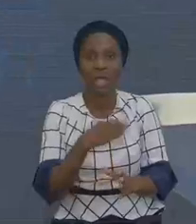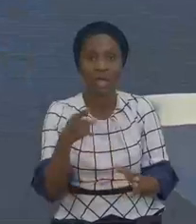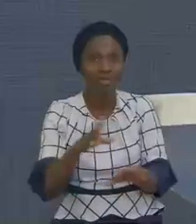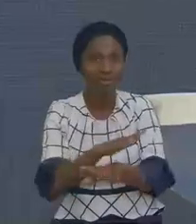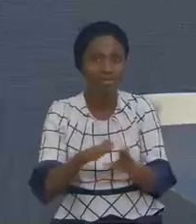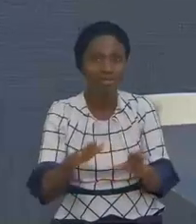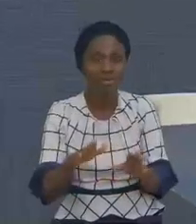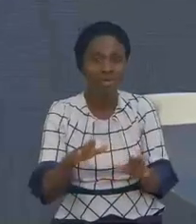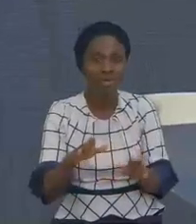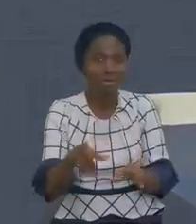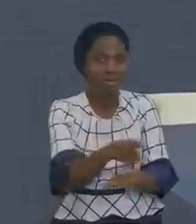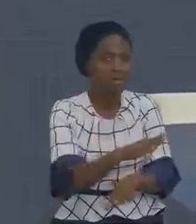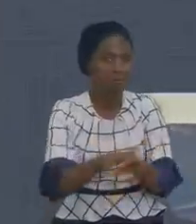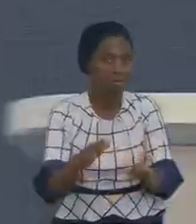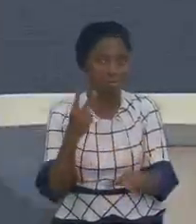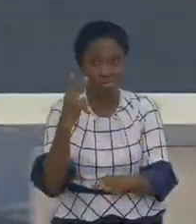bouche.